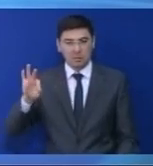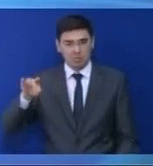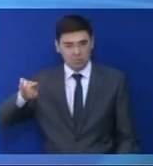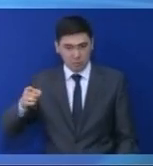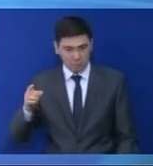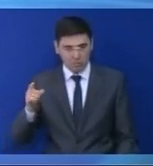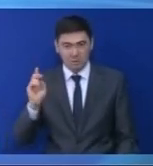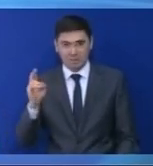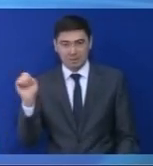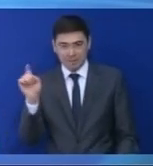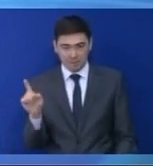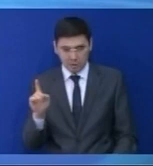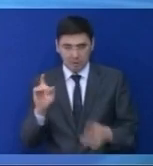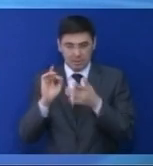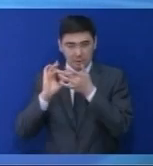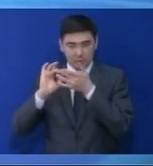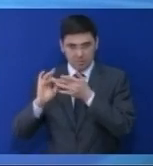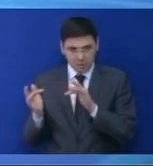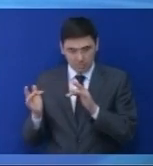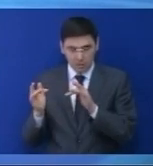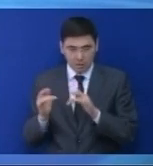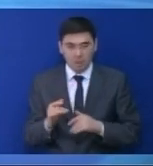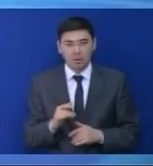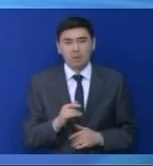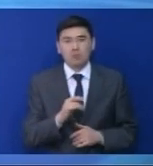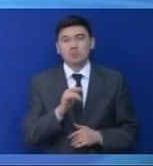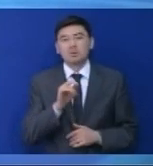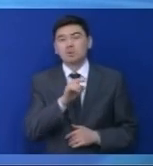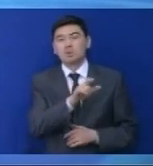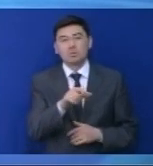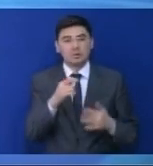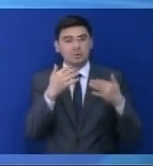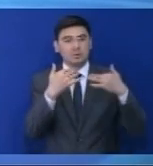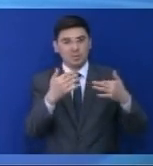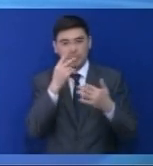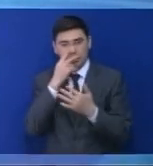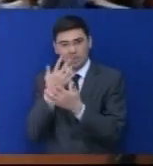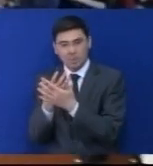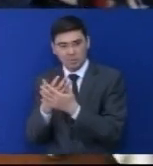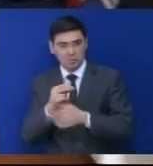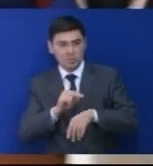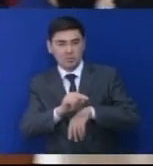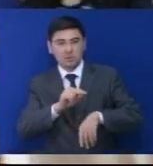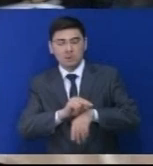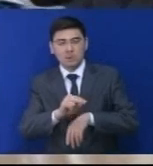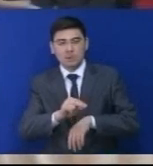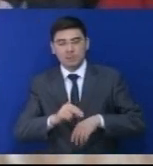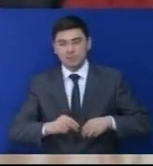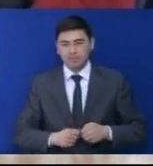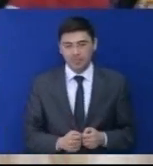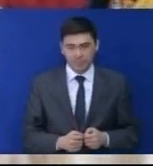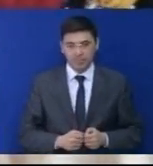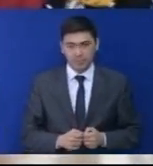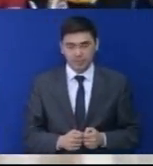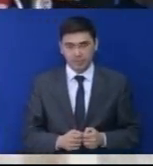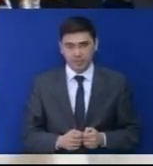vko.ddo.kz порталынан жасаушылардың қатысуымен өткен оқыту семинарында айтылды. Ағымдағы жылдың 1-ші